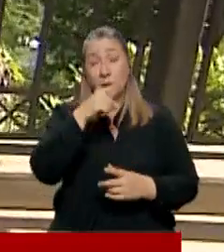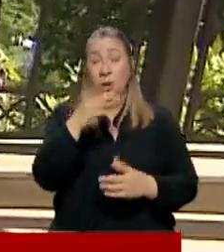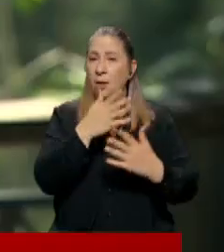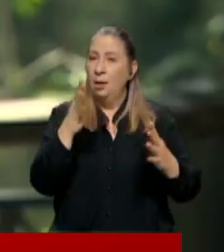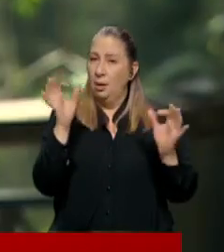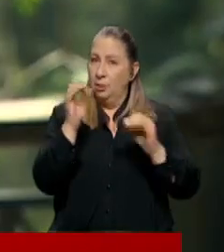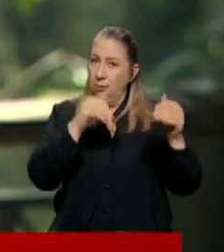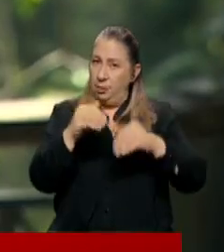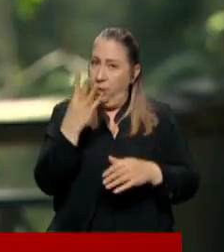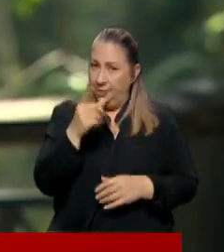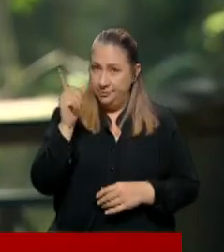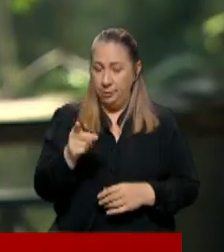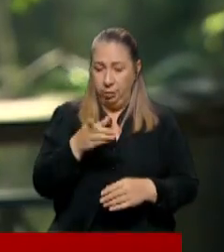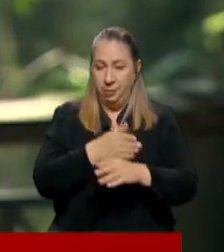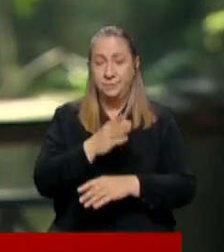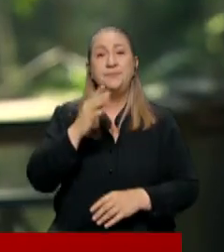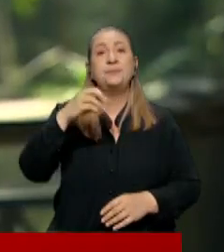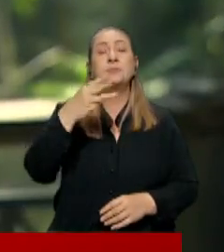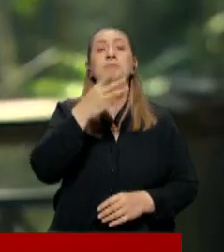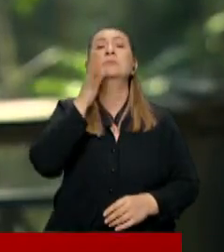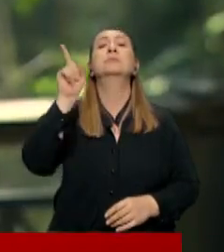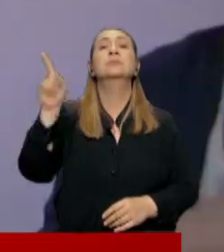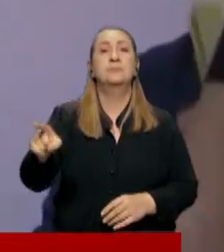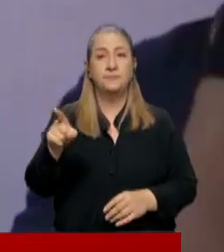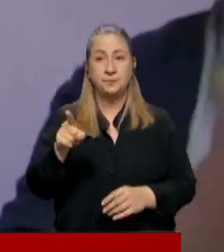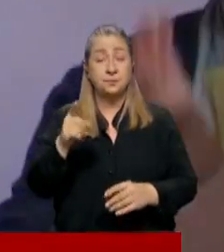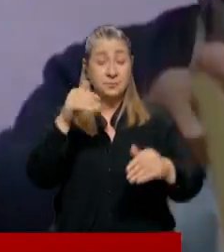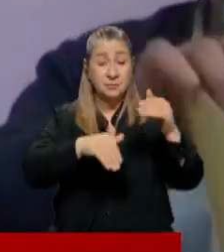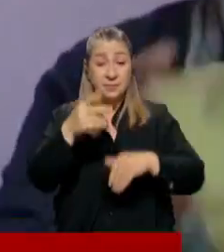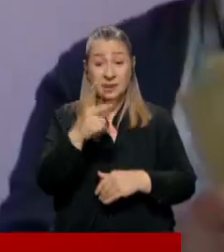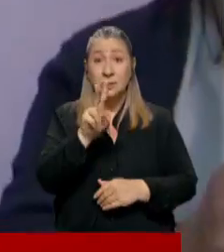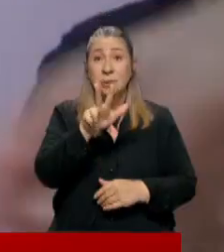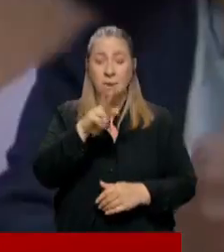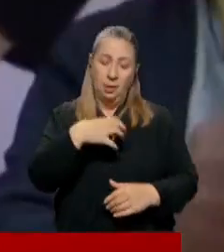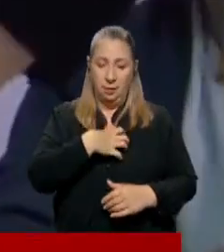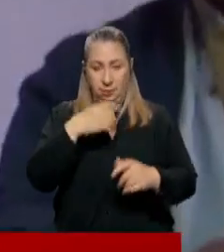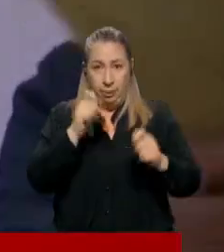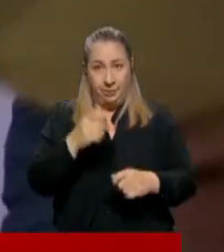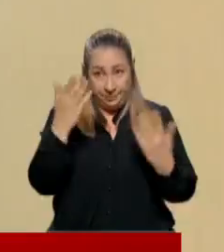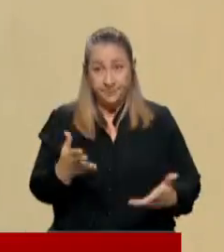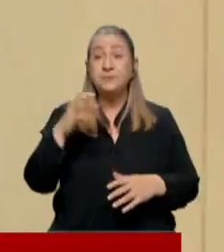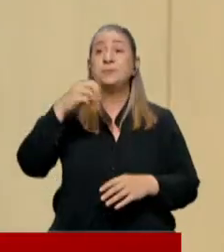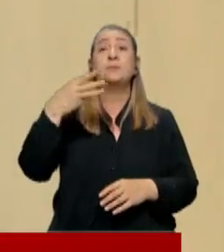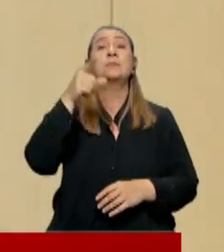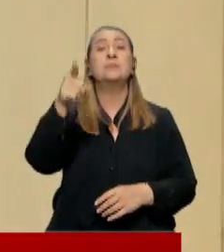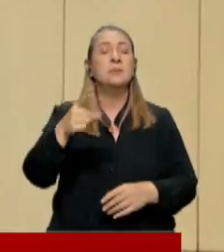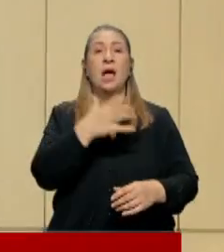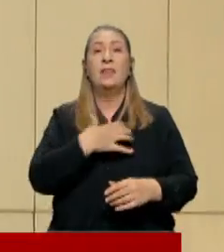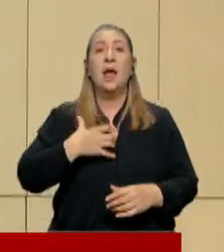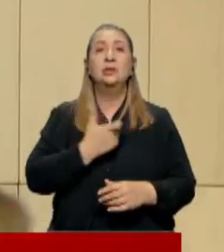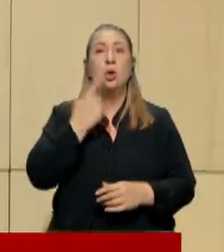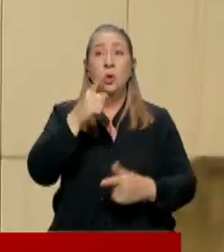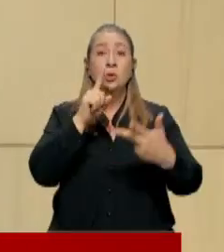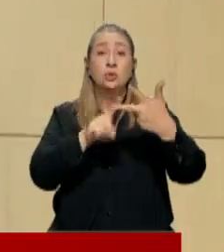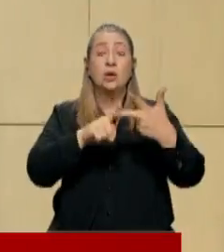ihtimalle erken seçim olacak. Yani bu gerçeği Erdoğan bilmiyor mu? Erdoğan da biliyor. Seçimlerin 2023 Haziran'da yapılması halinde Erdoğan'ın anayasaya göre